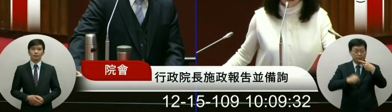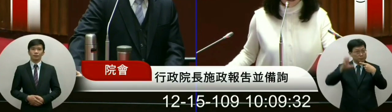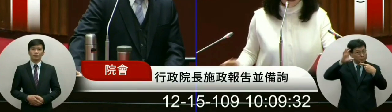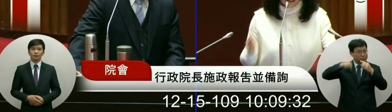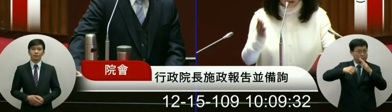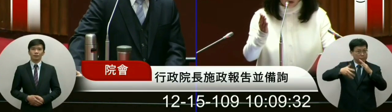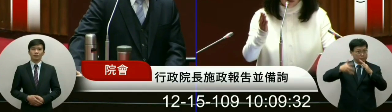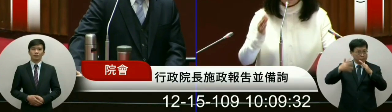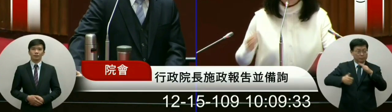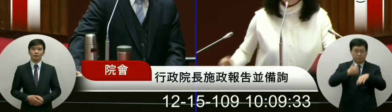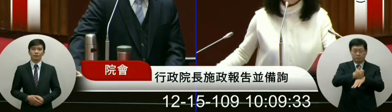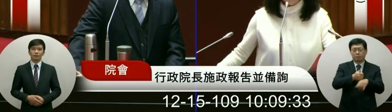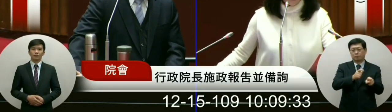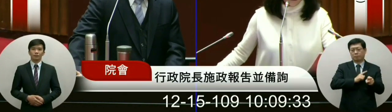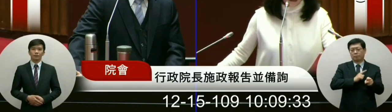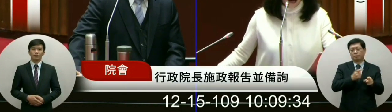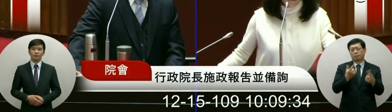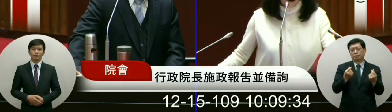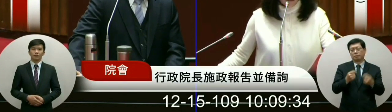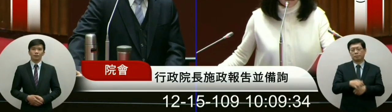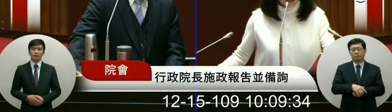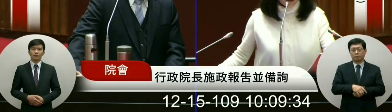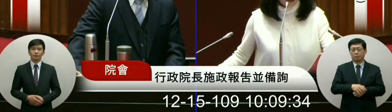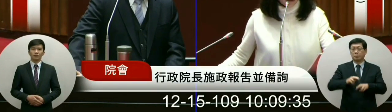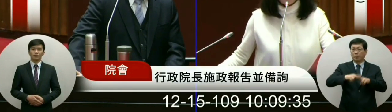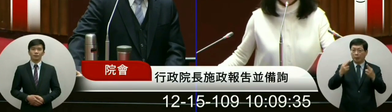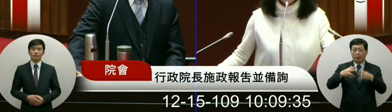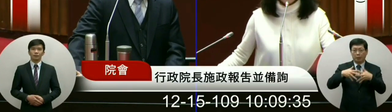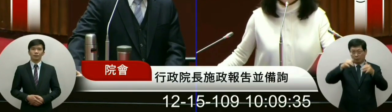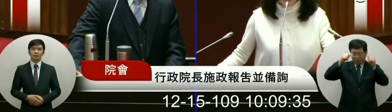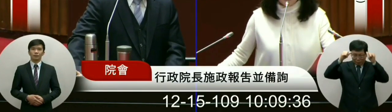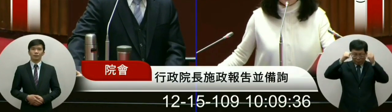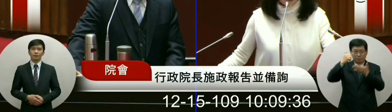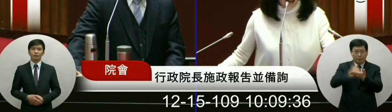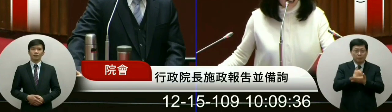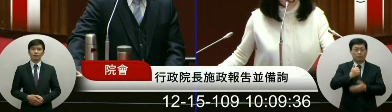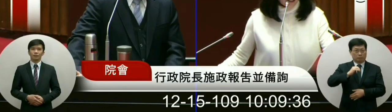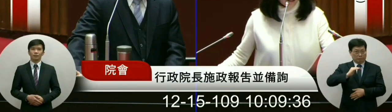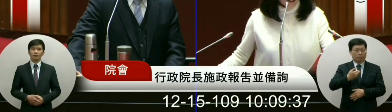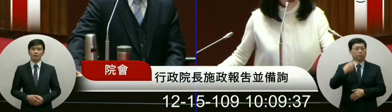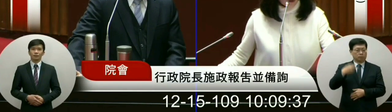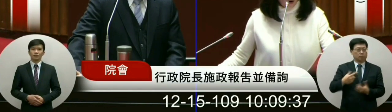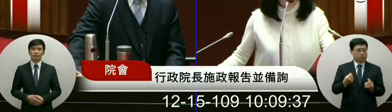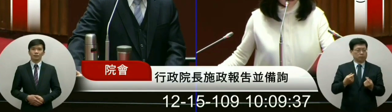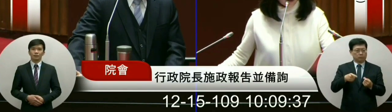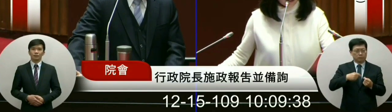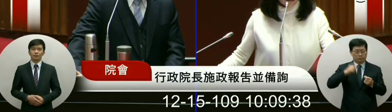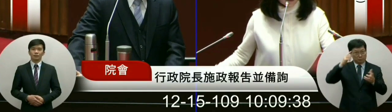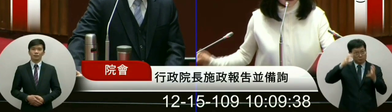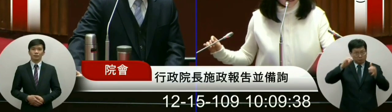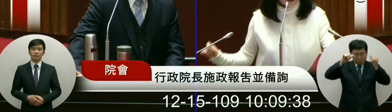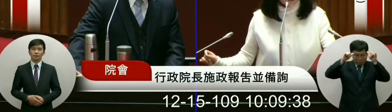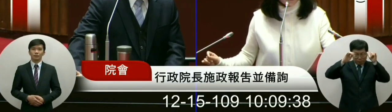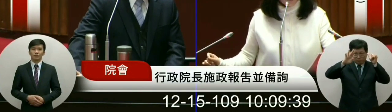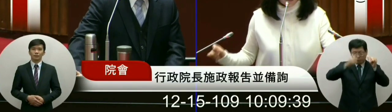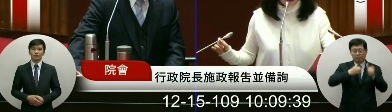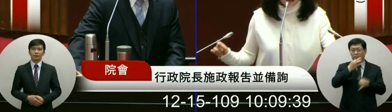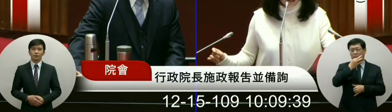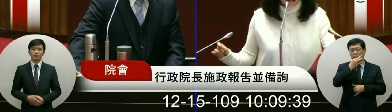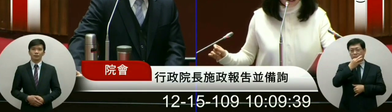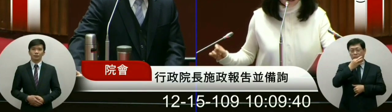贞昌内阁，也就是您，开放美牛进口，但是还是因为狂牛症的疑